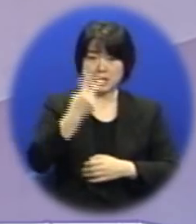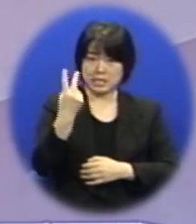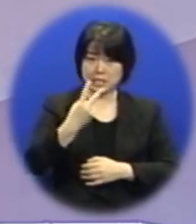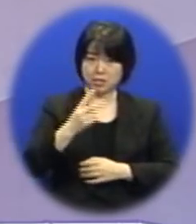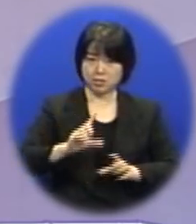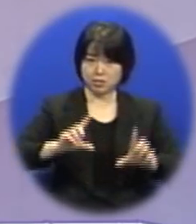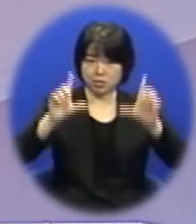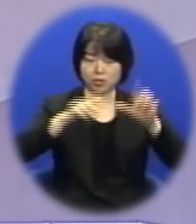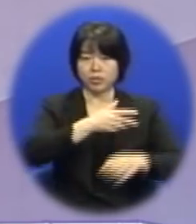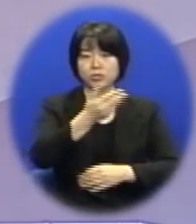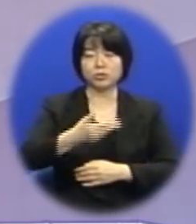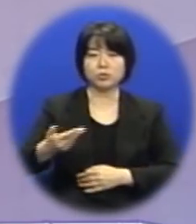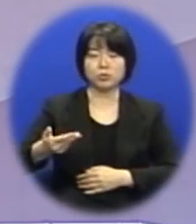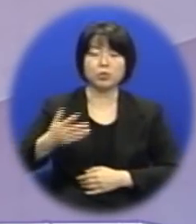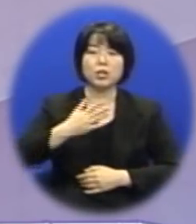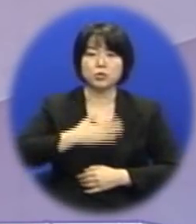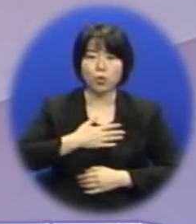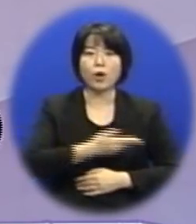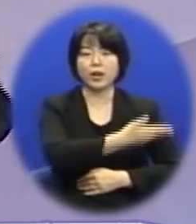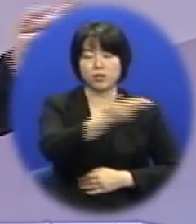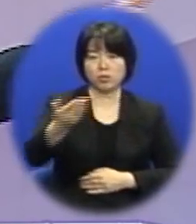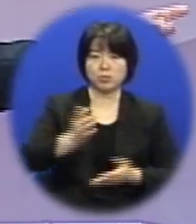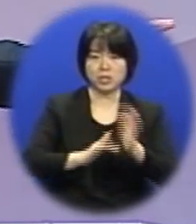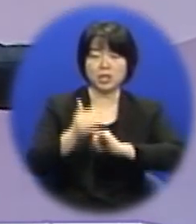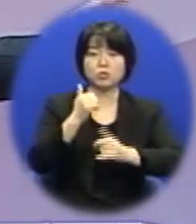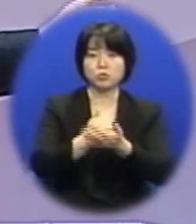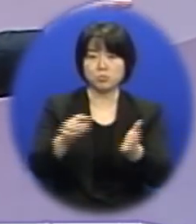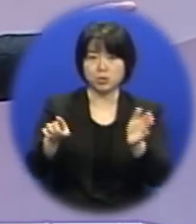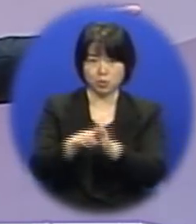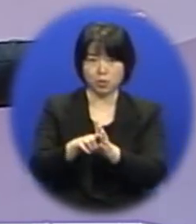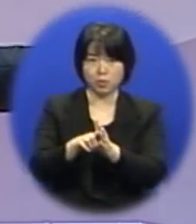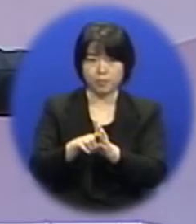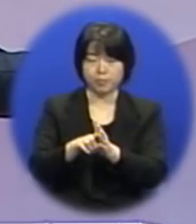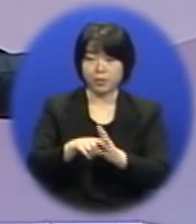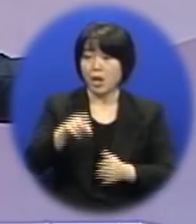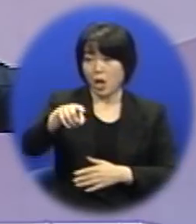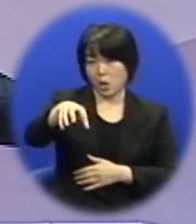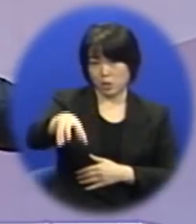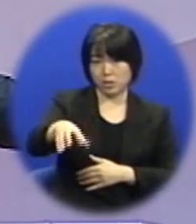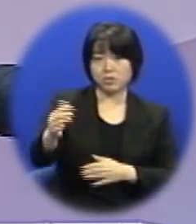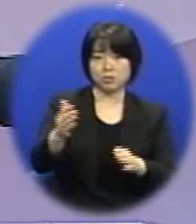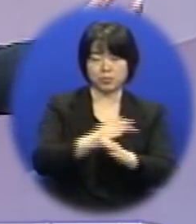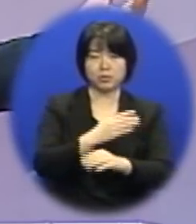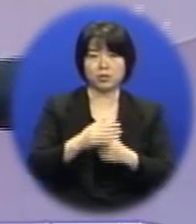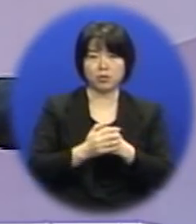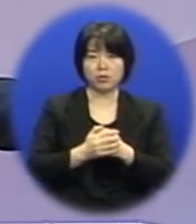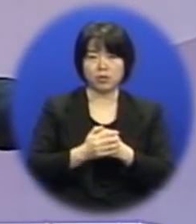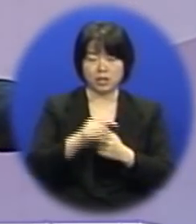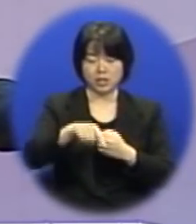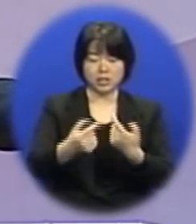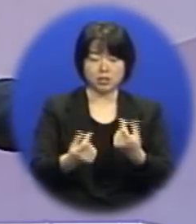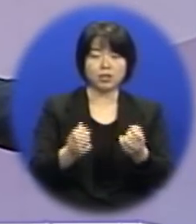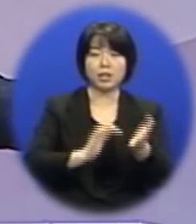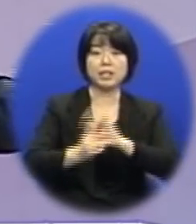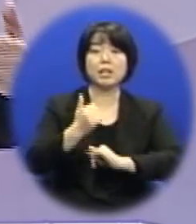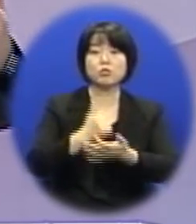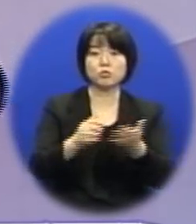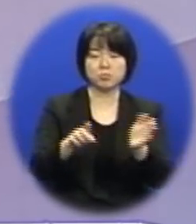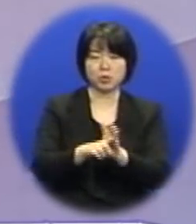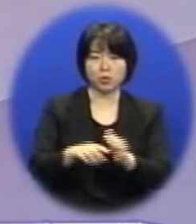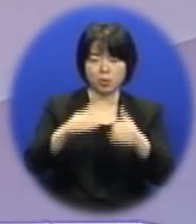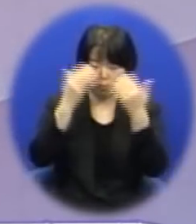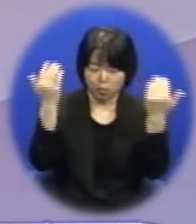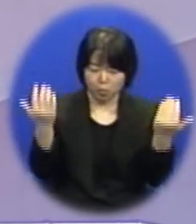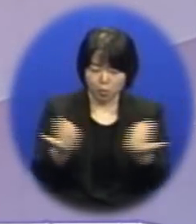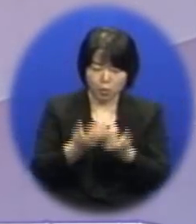저와 여러분이 이렇게 예수 믿고 여기가 어딥니까? 그곳에서부터 우리가 이렇게 예수를 믿고 전